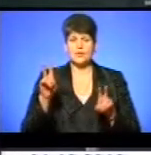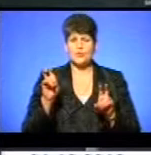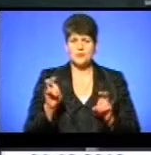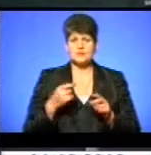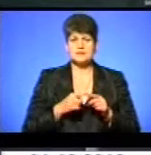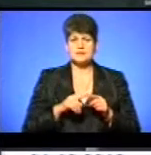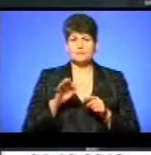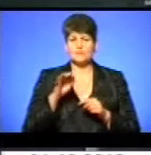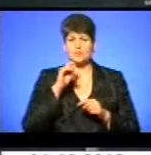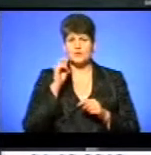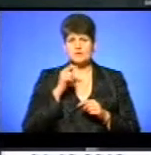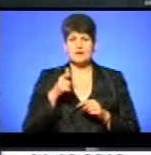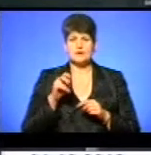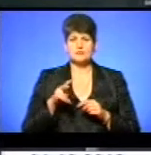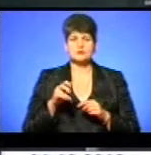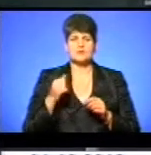галицької армії